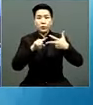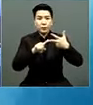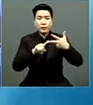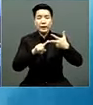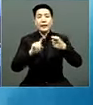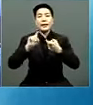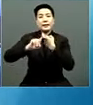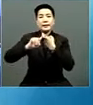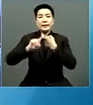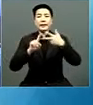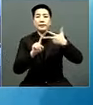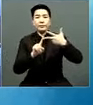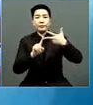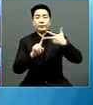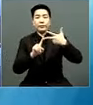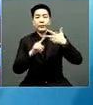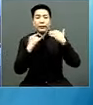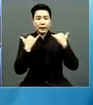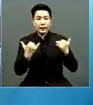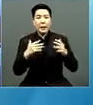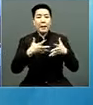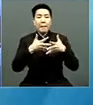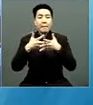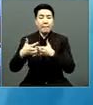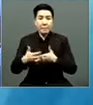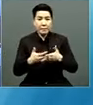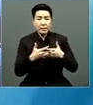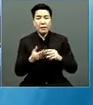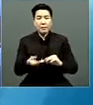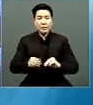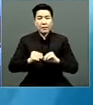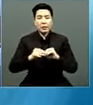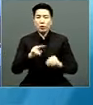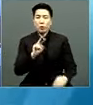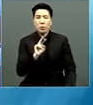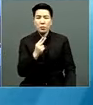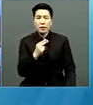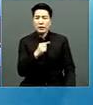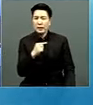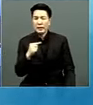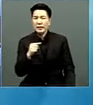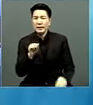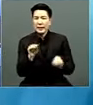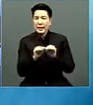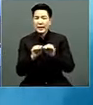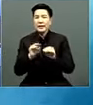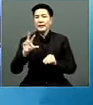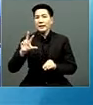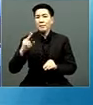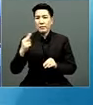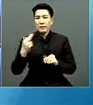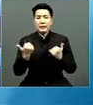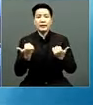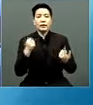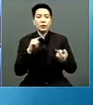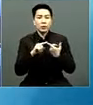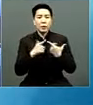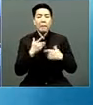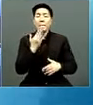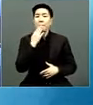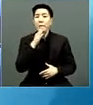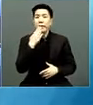รัสเซียนะครับจำนวนของสหรัฐอเมริกายังพุ่งขึ้น 20,000 เกือบ 30,000 นะครับ 27,000 กว่าบราซิลนี่ก็พุ่ง